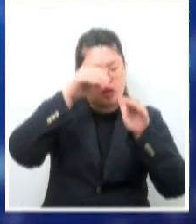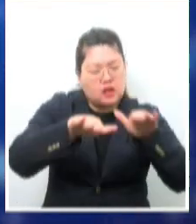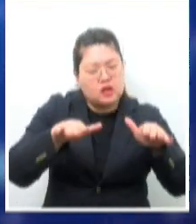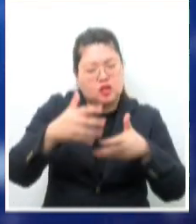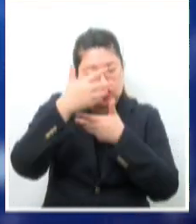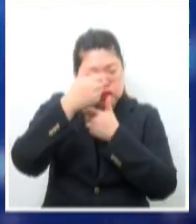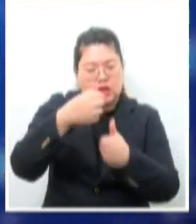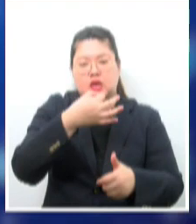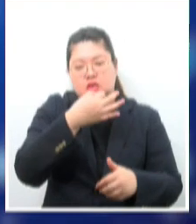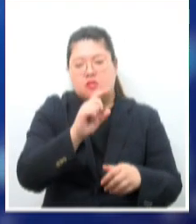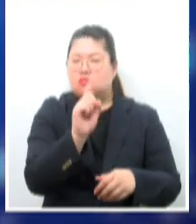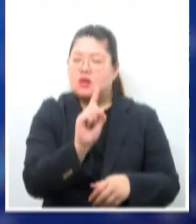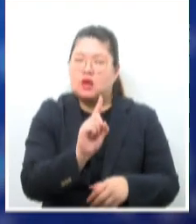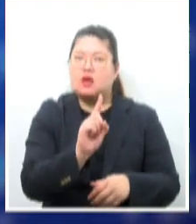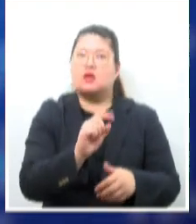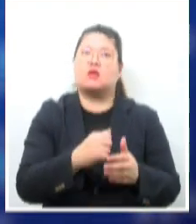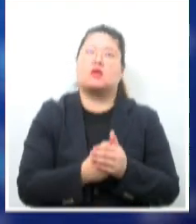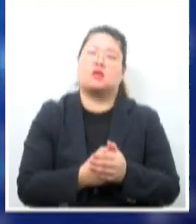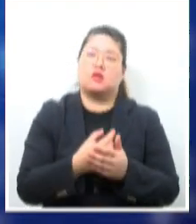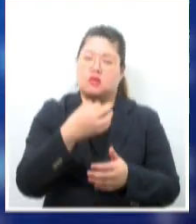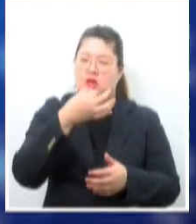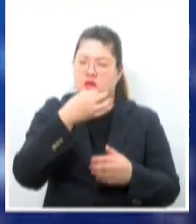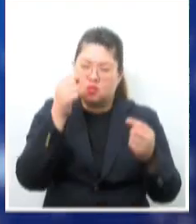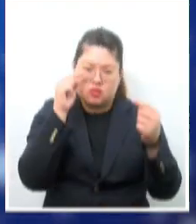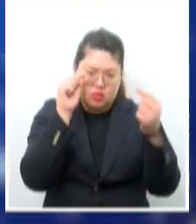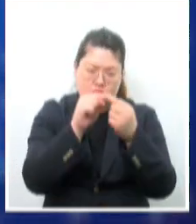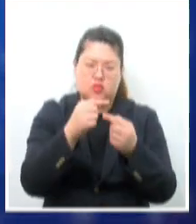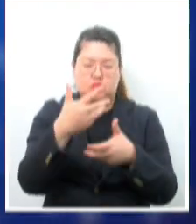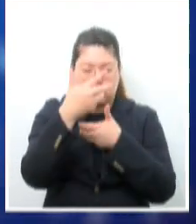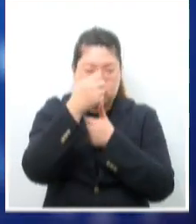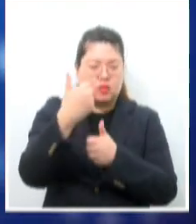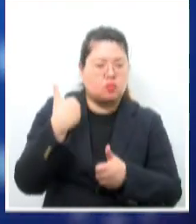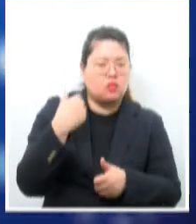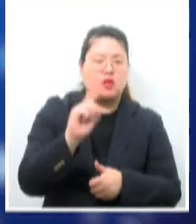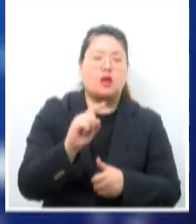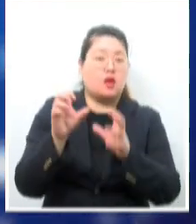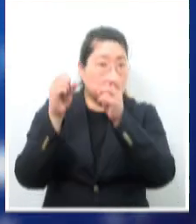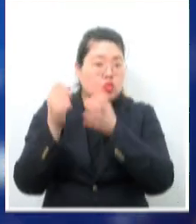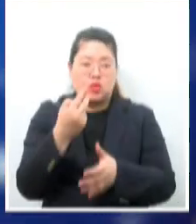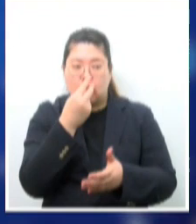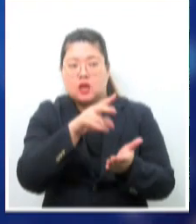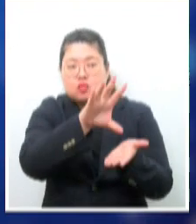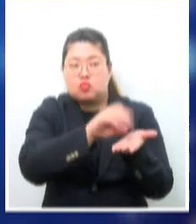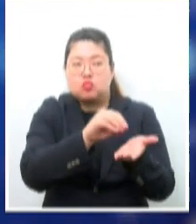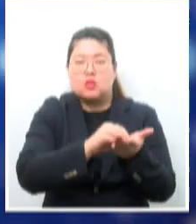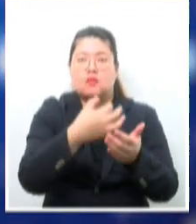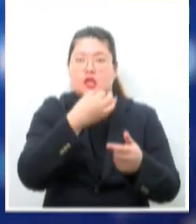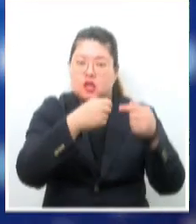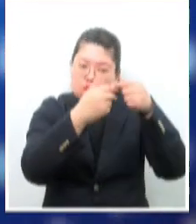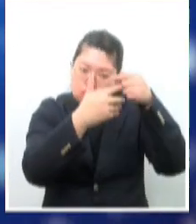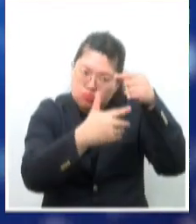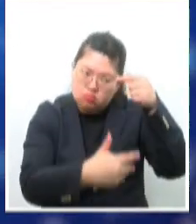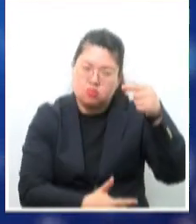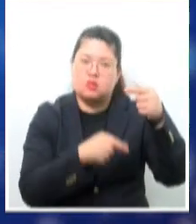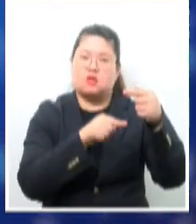ในโรงเรียนนั้นนะคะหรือว่าเป้าหมายอาชีพที่สนใจค่ะก็จะมีการให้คุณครูได้เห็นค่ะว่ามีลำดับอาชีพเป็นอย่างไรบ้างเพื่อ